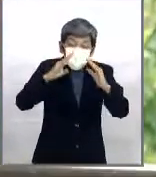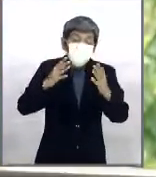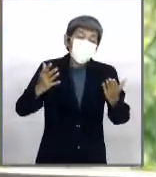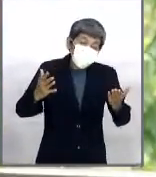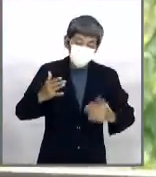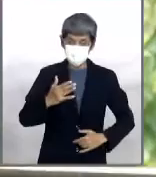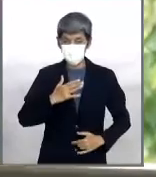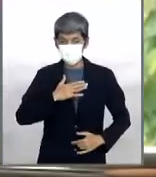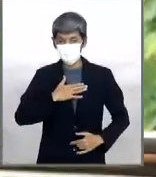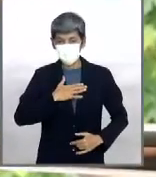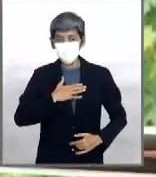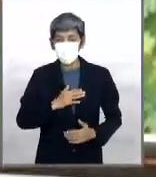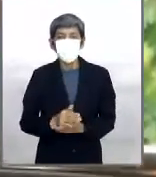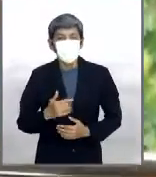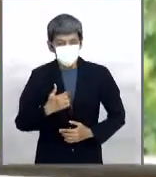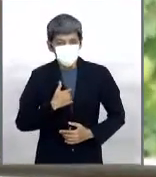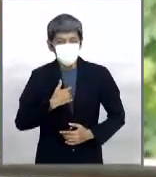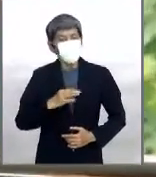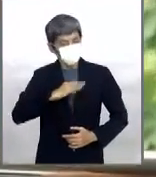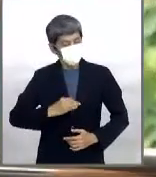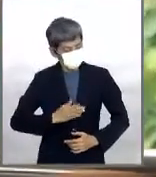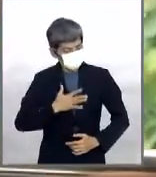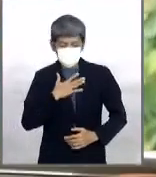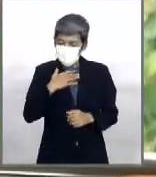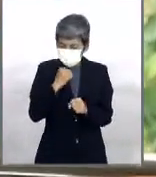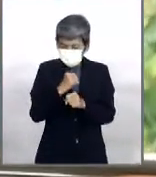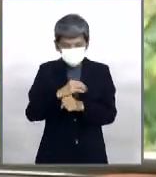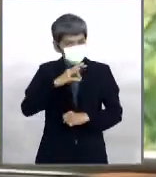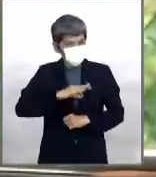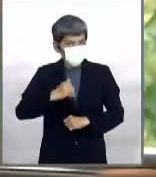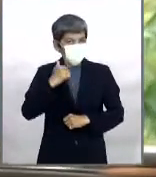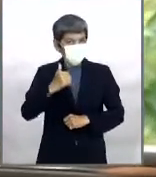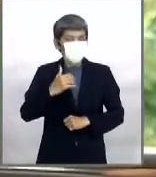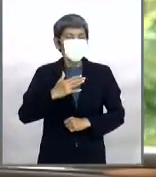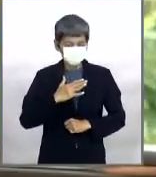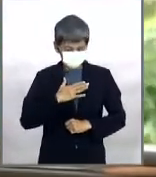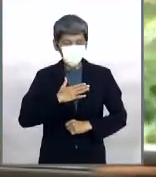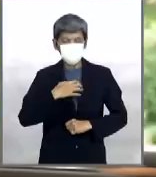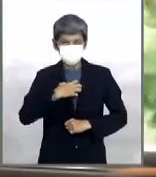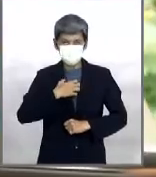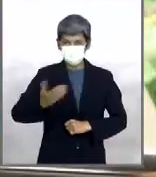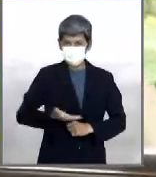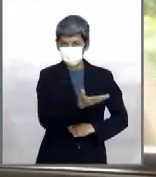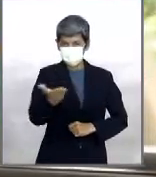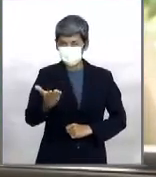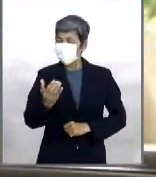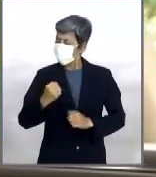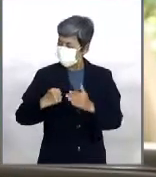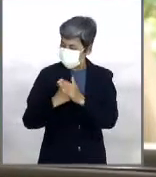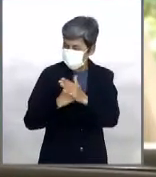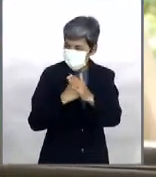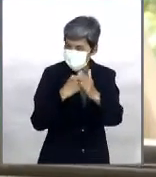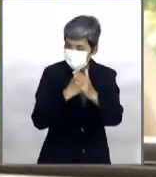องเห็นไปนะครับผมเนาะตะวันก็ภูมิใจกับในสิ่งที่ทำแล้วก็ตะวันอยากให้ทุกคนเนี่ยลุกขึ้นมา